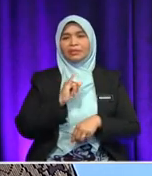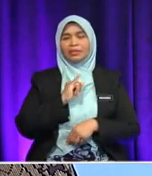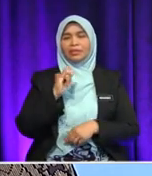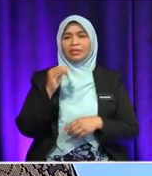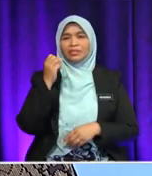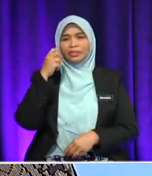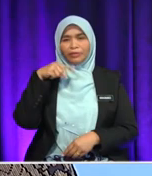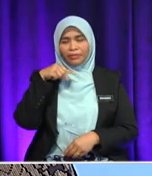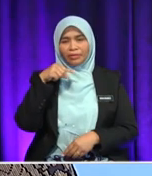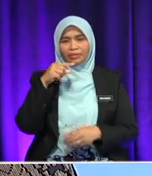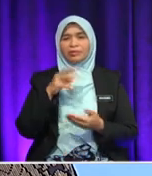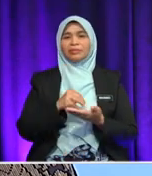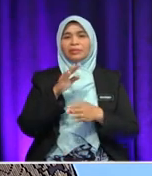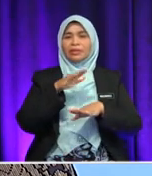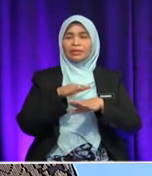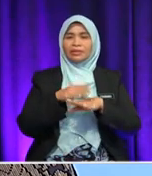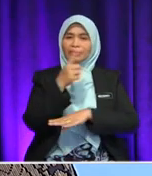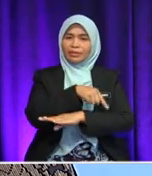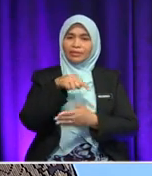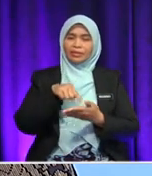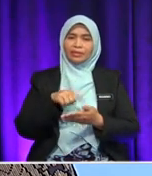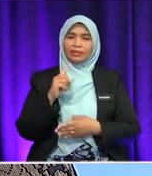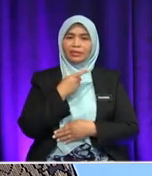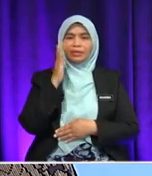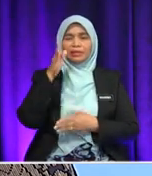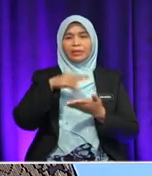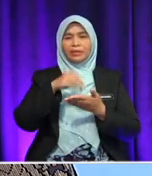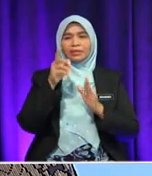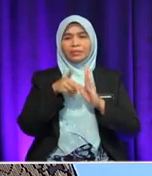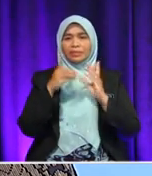Menengah Atas hari ini kita belajar matematika